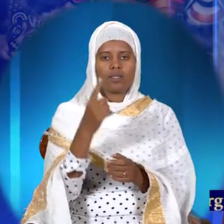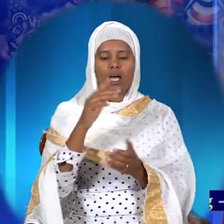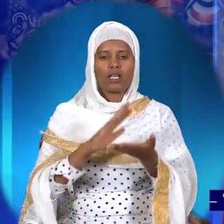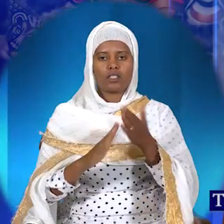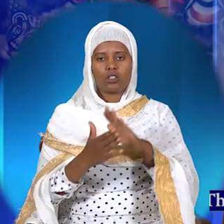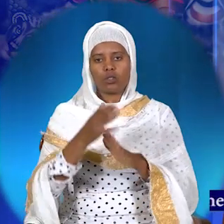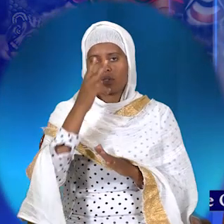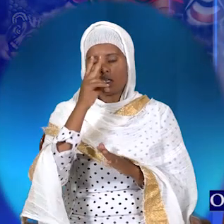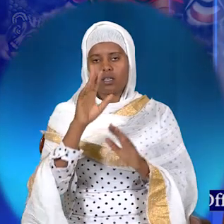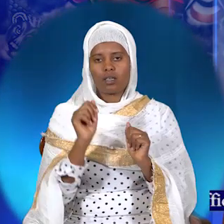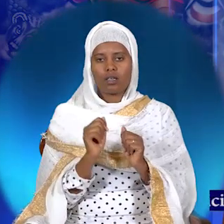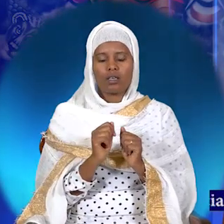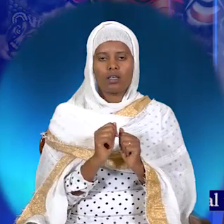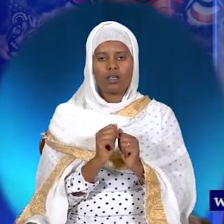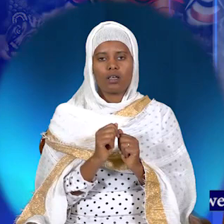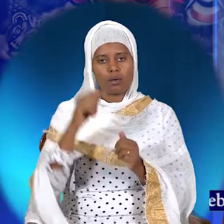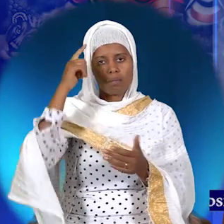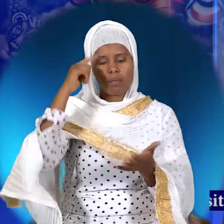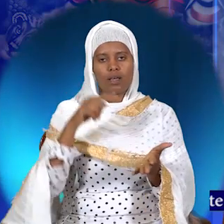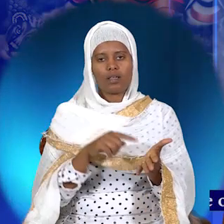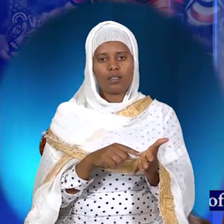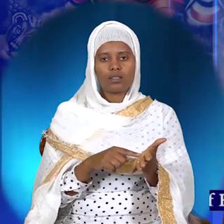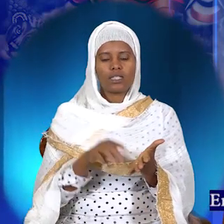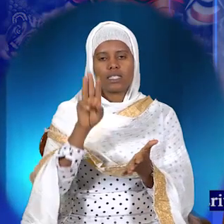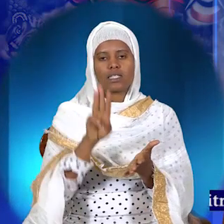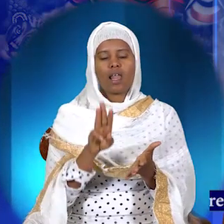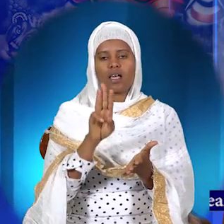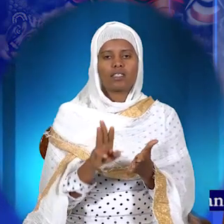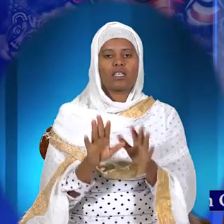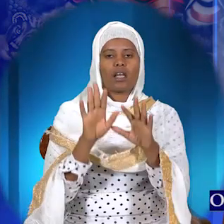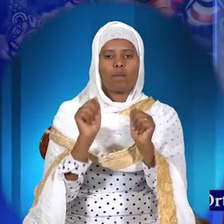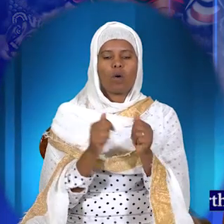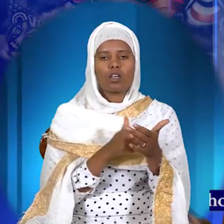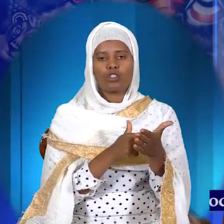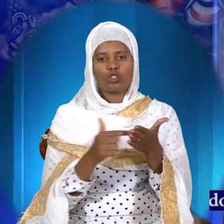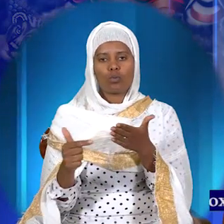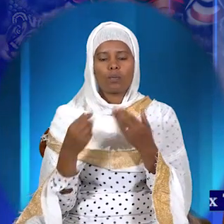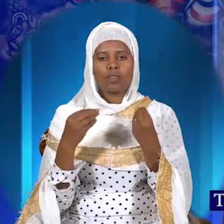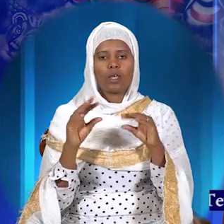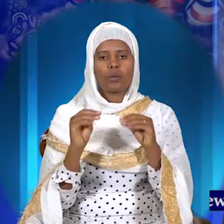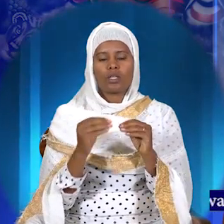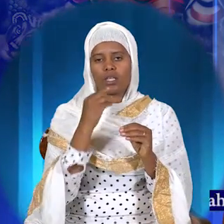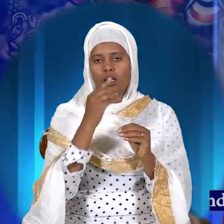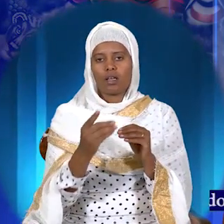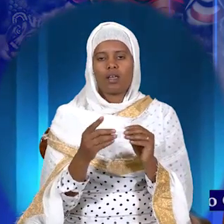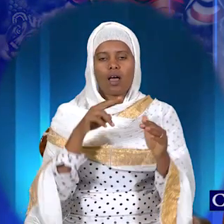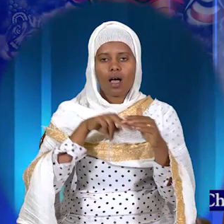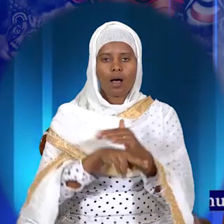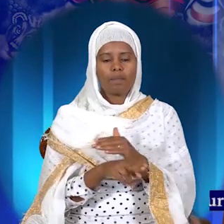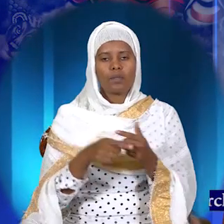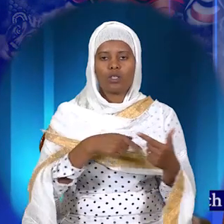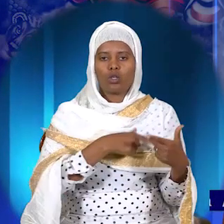ህልውና ዝብል ሓድነቶም ርኢናዮ ስለ ዝኾንና ማለት ንስላሴ ናይ ምዃን ስሞም እንታይ እዩ እንተዳ